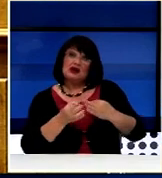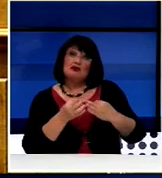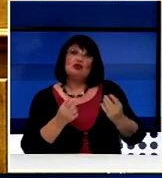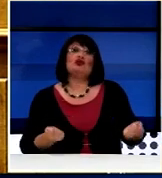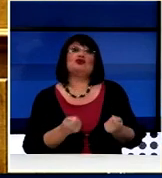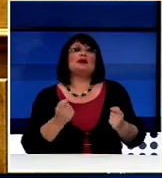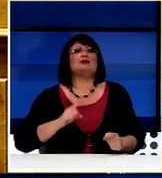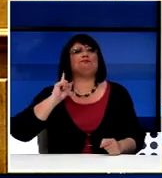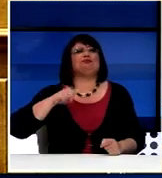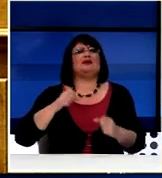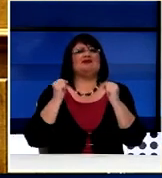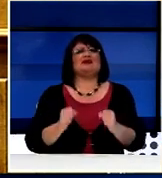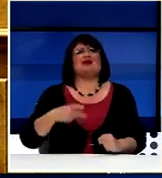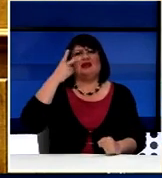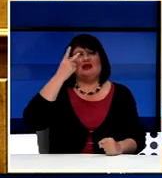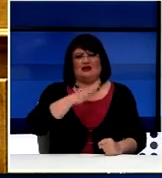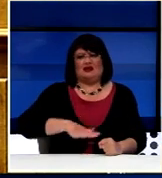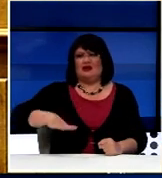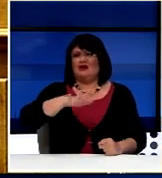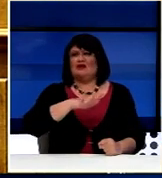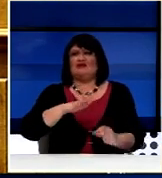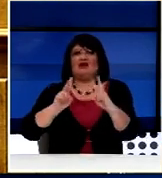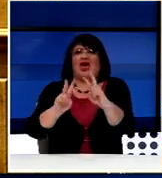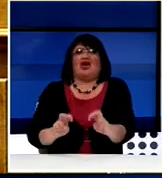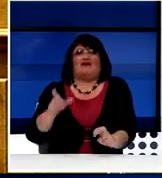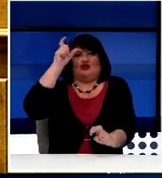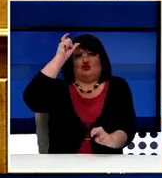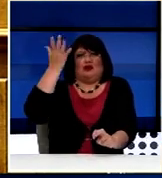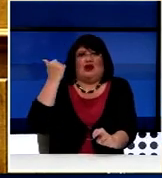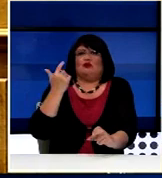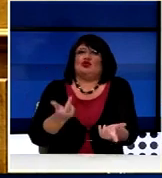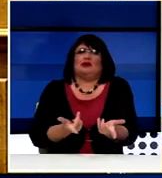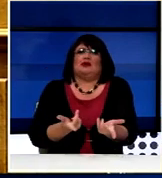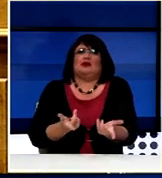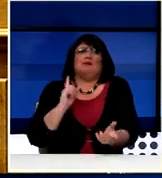πραγματοποιήθηκε παραβίαση των κυριαρχικών μας δικαιωμάτων χωρίς η Τουρκία να πραγματοποιεί έρευνες, όπως λέγατε.